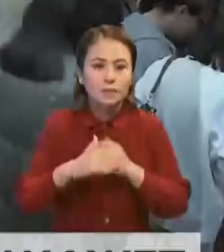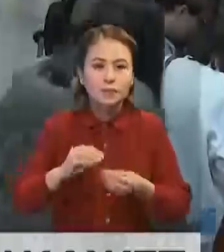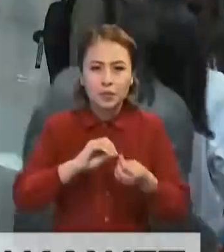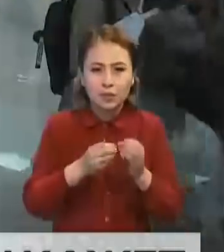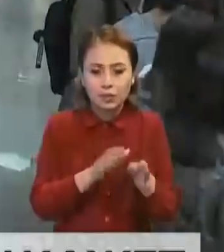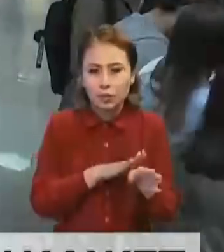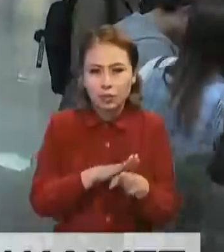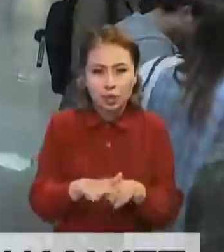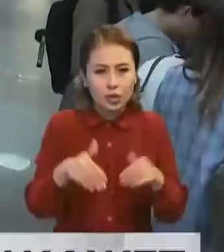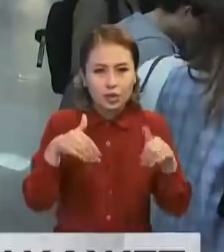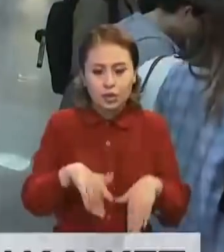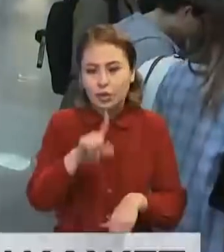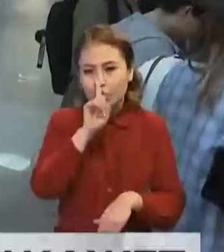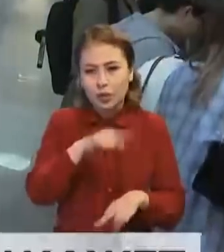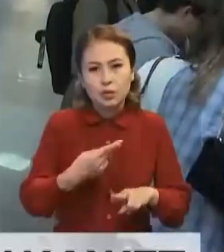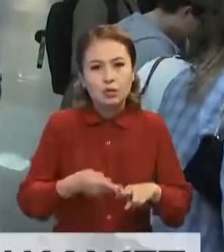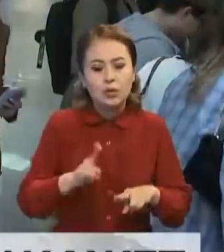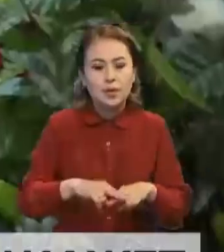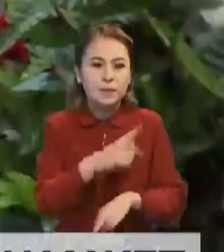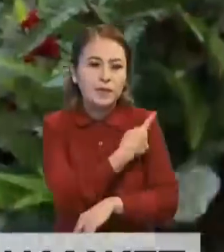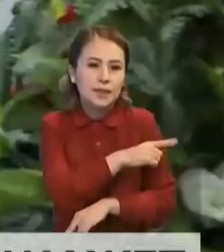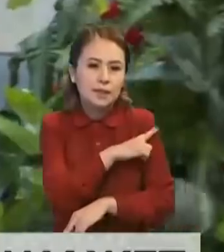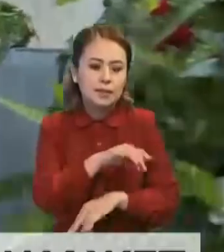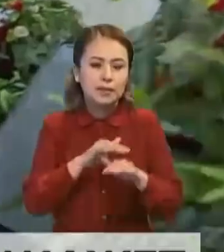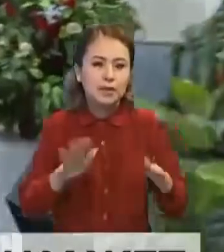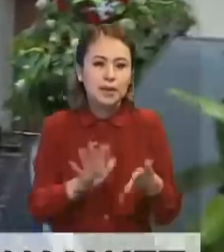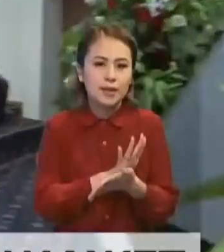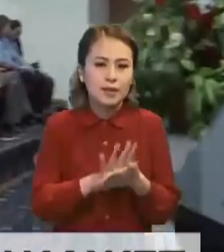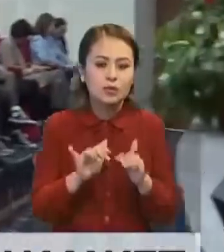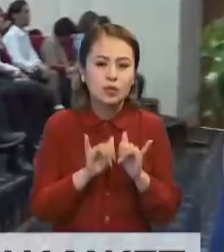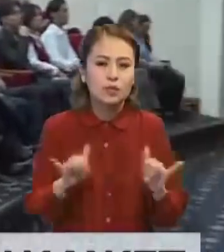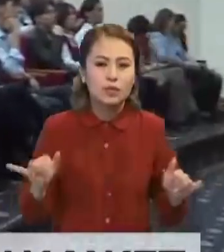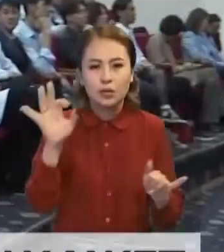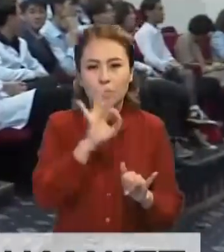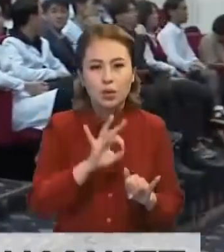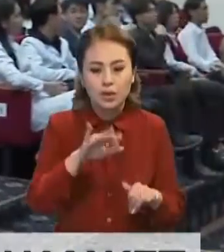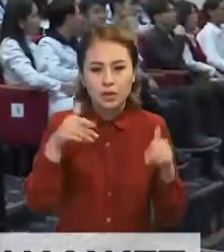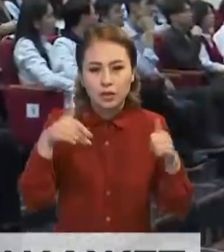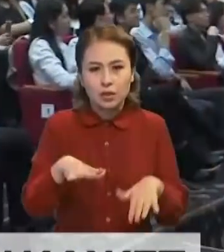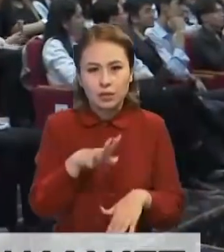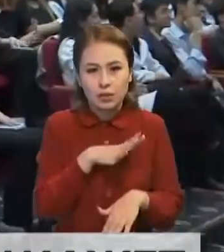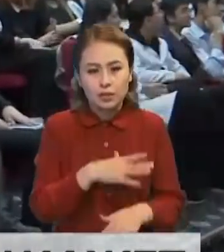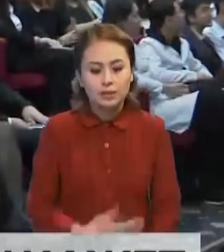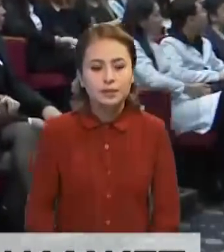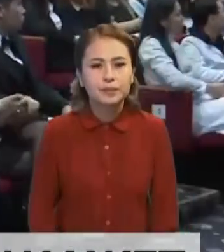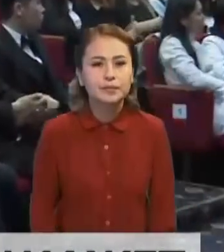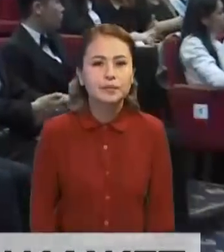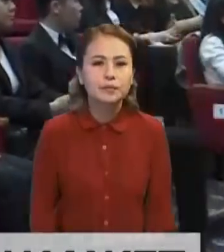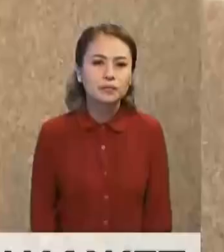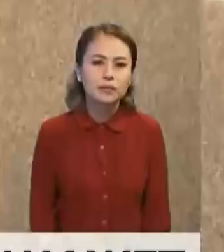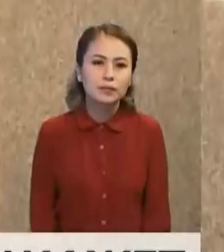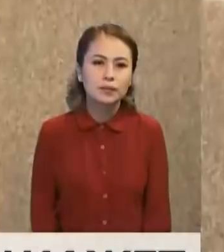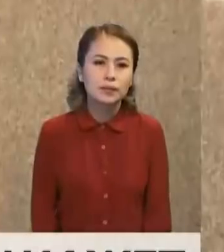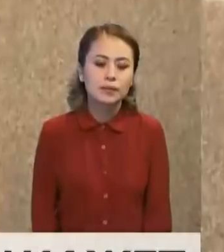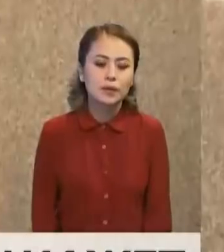толық шешілмейді. Сондықтан елде медицина саласындағы гранттарды ұлғайту туралы ұйғарым жасалған. Чтобы покрыть потребность в